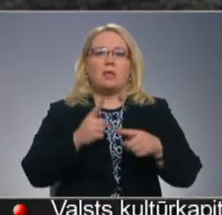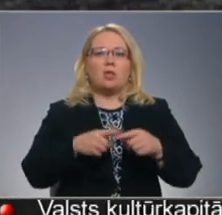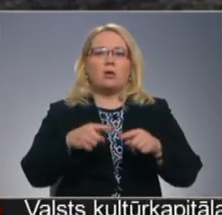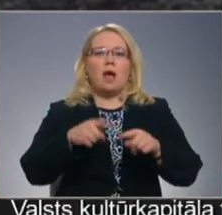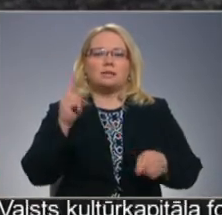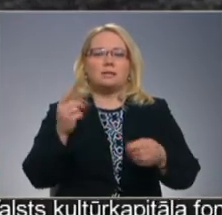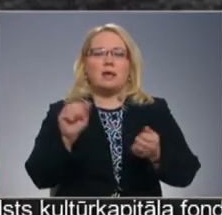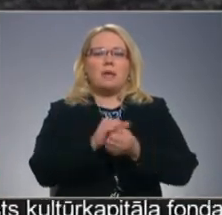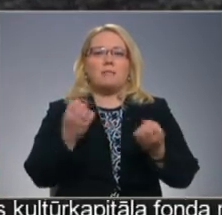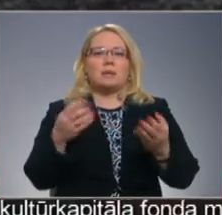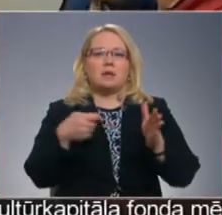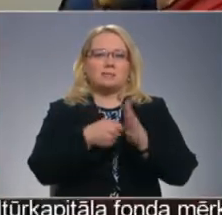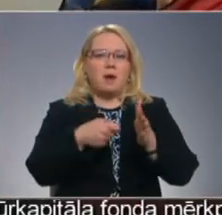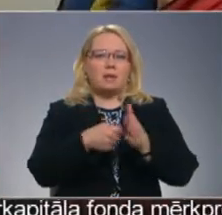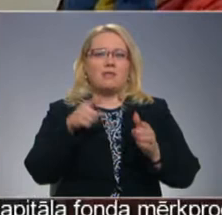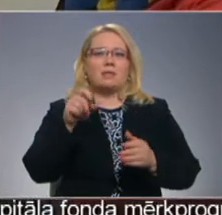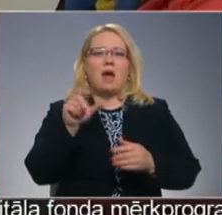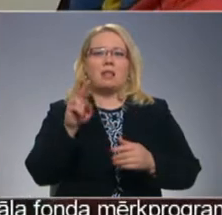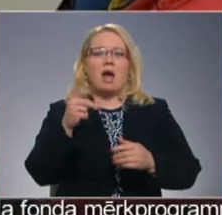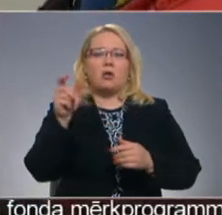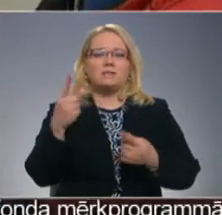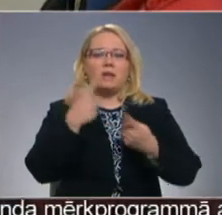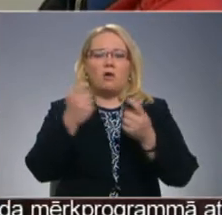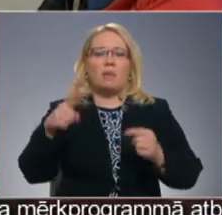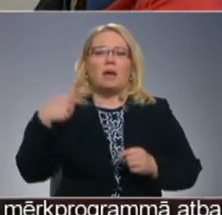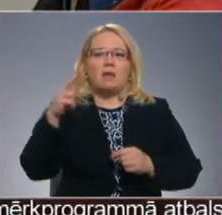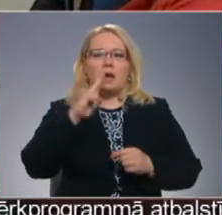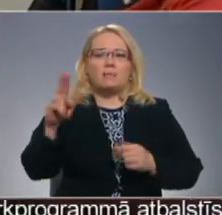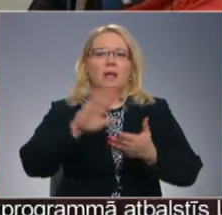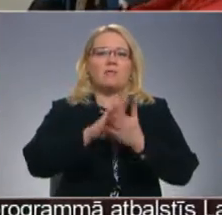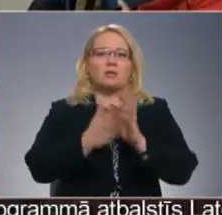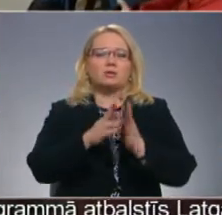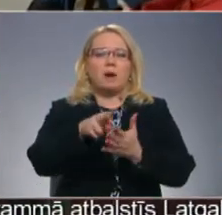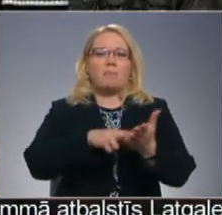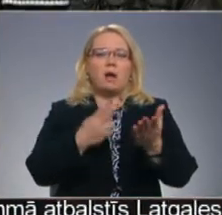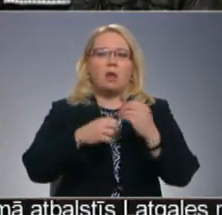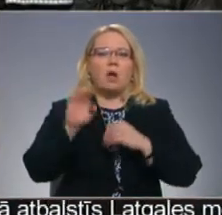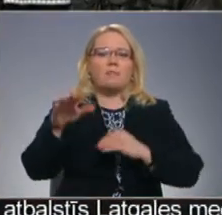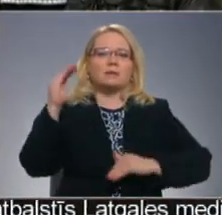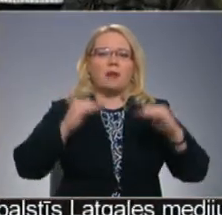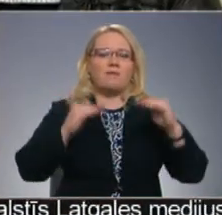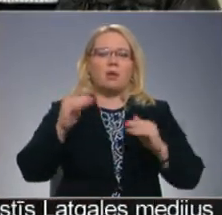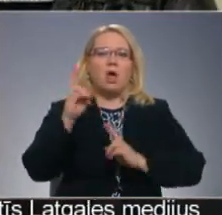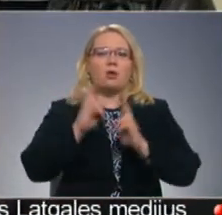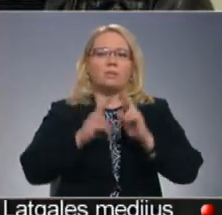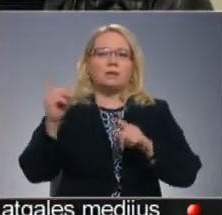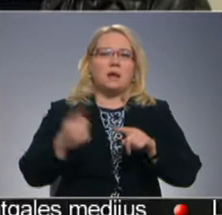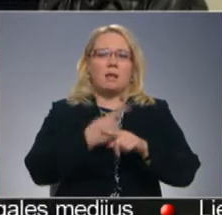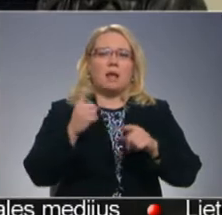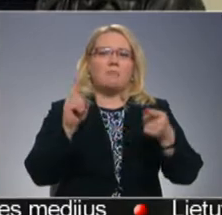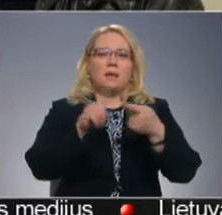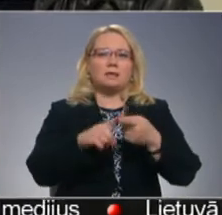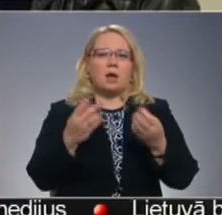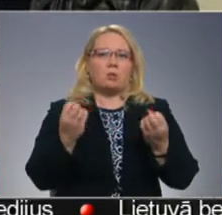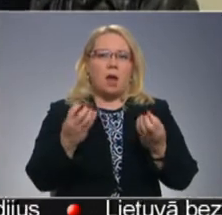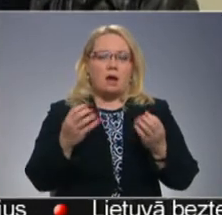atslēdz dabasgāzes padevi. Talānovs šodien informē, ka nākamnedēļ cer vienoties par parādu atmaksas grafiku, lai rūpnīcai atkal pieslēgtu